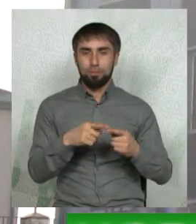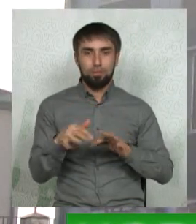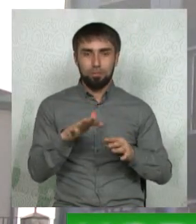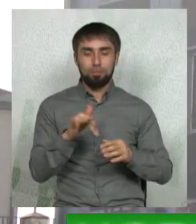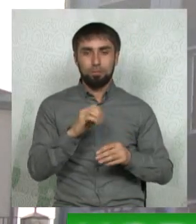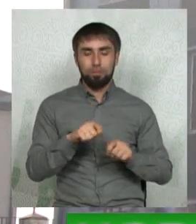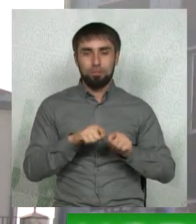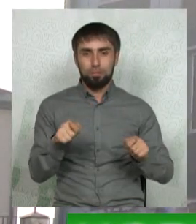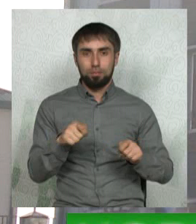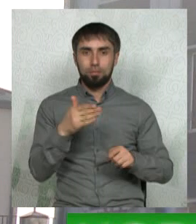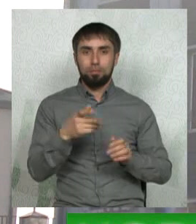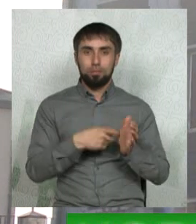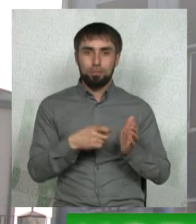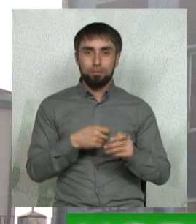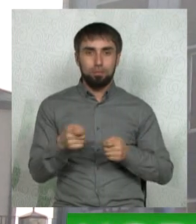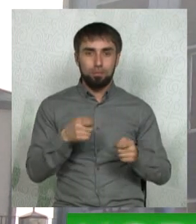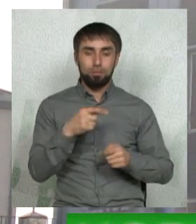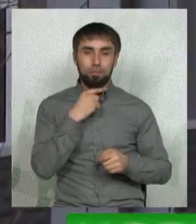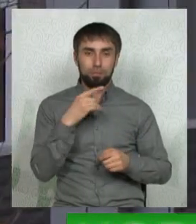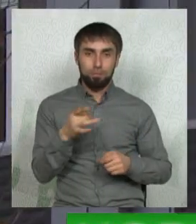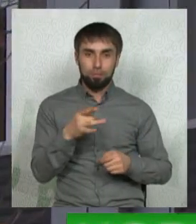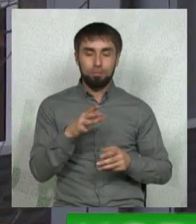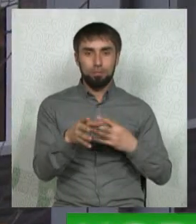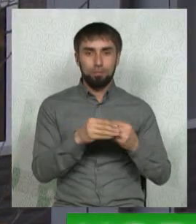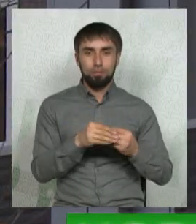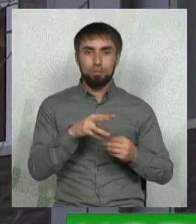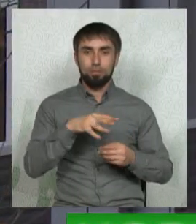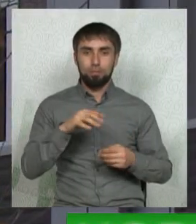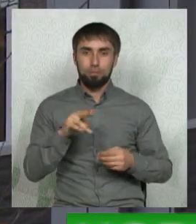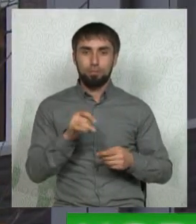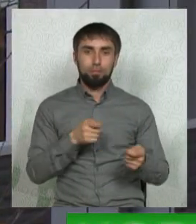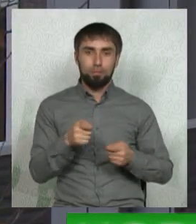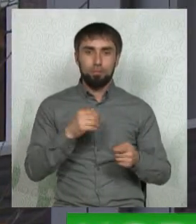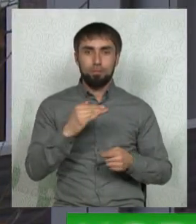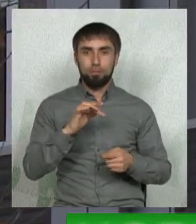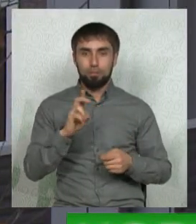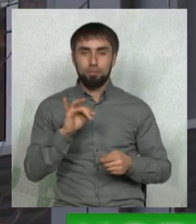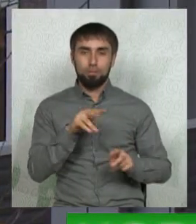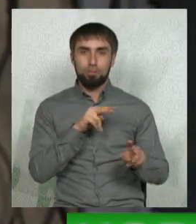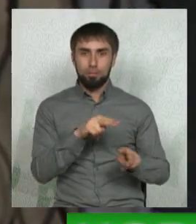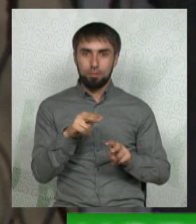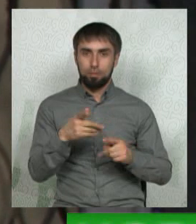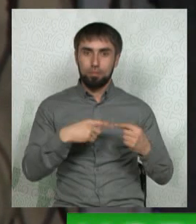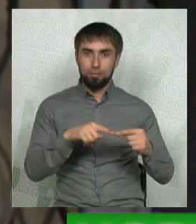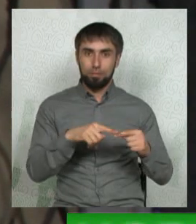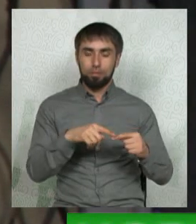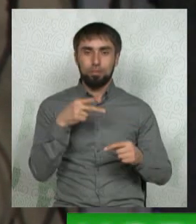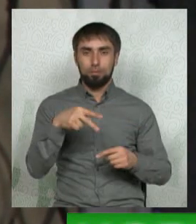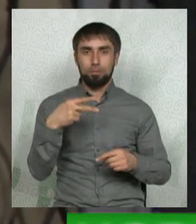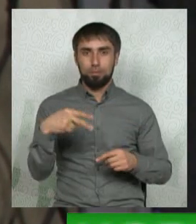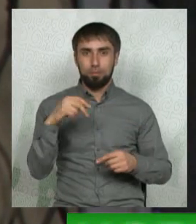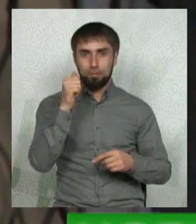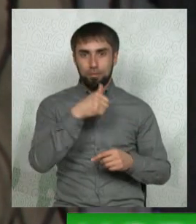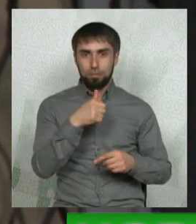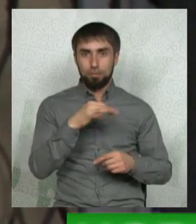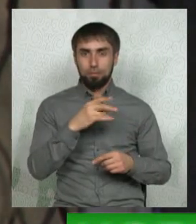возбуждено. Следственное управление по республике Ингушетия совместно с органами МВД, управлением ФСБ и контролирующими органами в